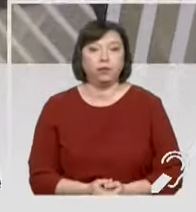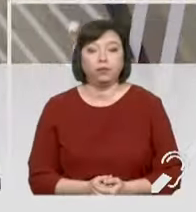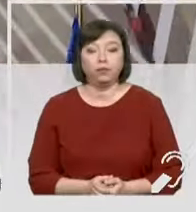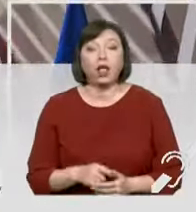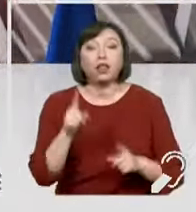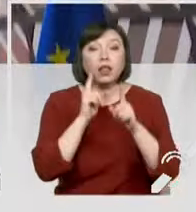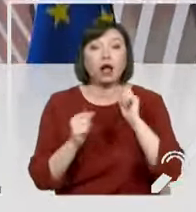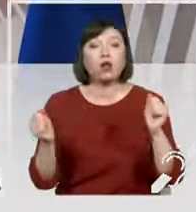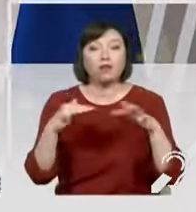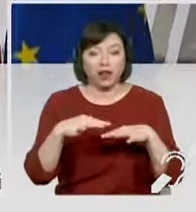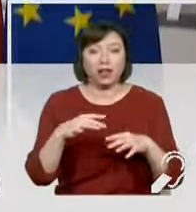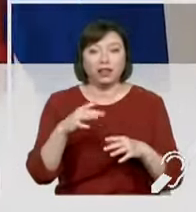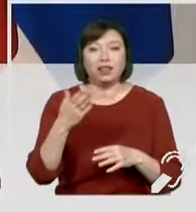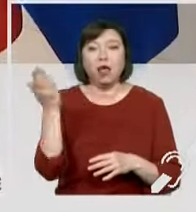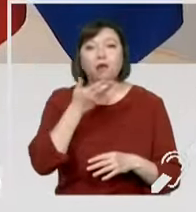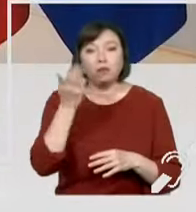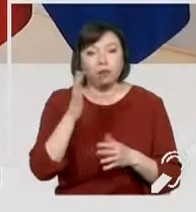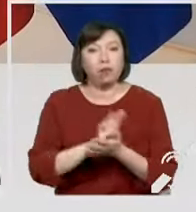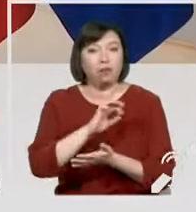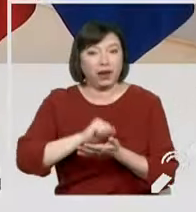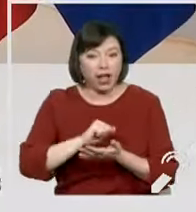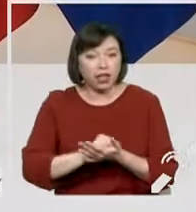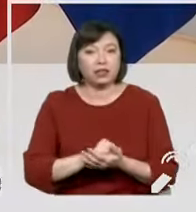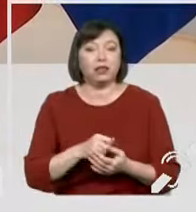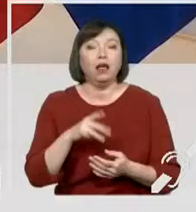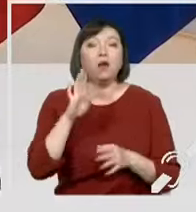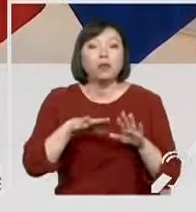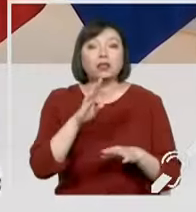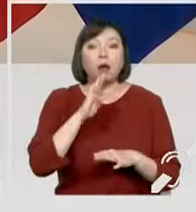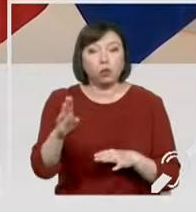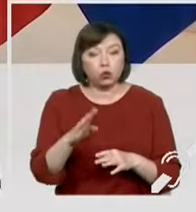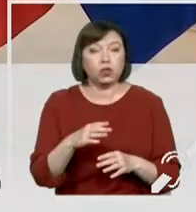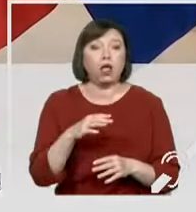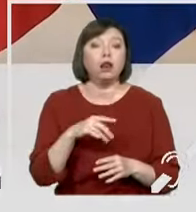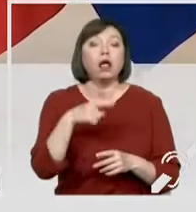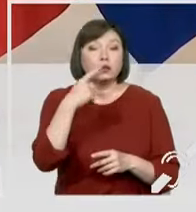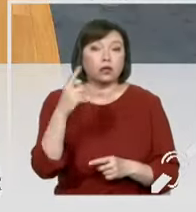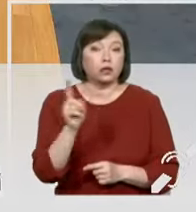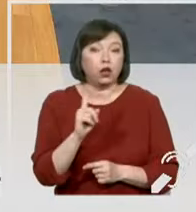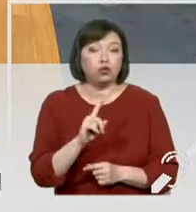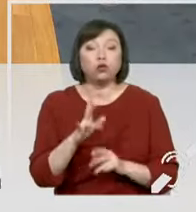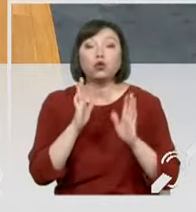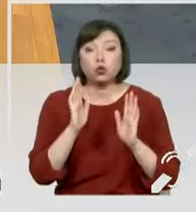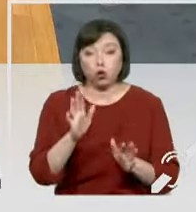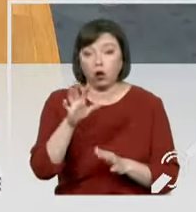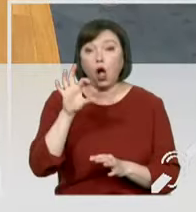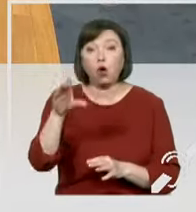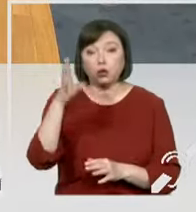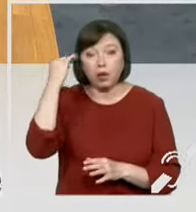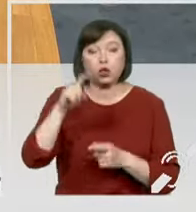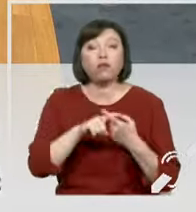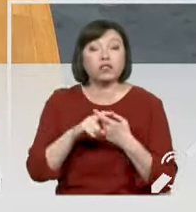În conferința de presă de la finalul reuniunii Consiliului de Asociere de la Bruxelles, oficialii europeni au declarat că doar de Chișinău depinde